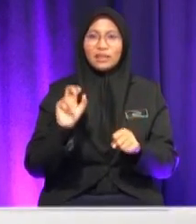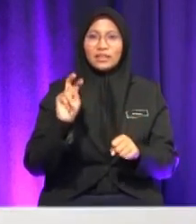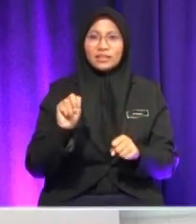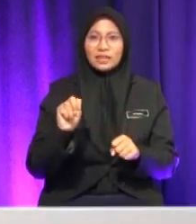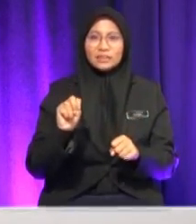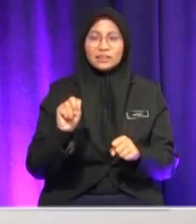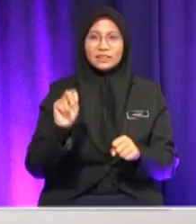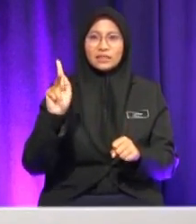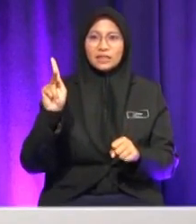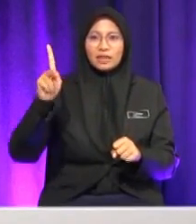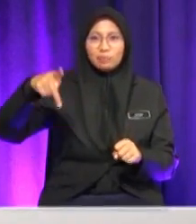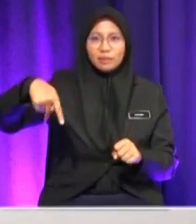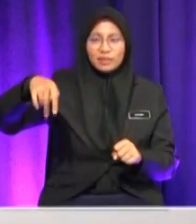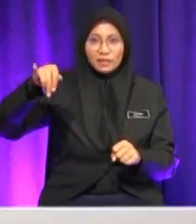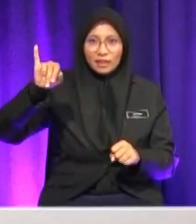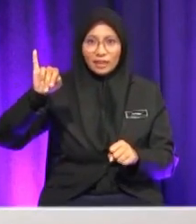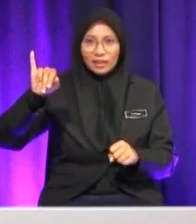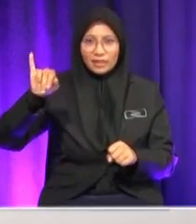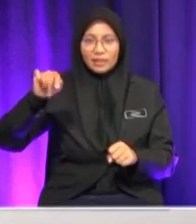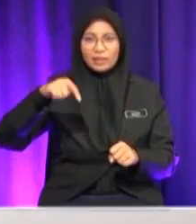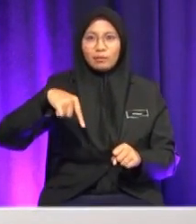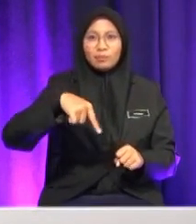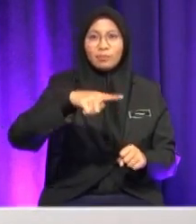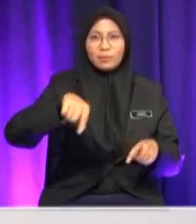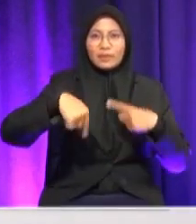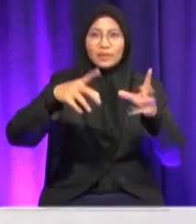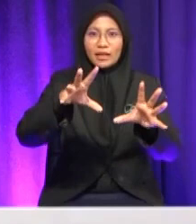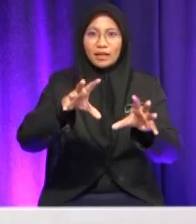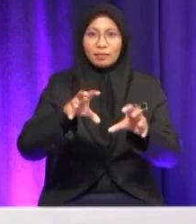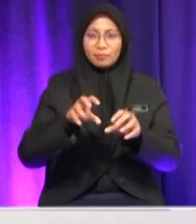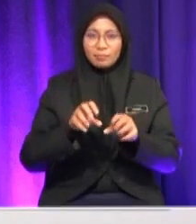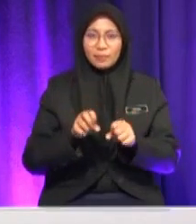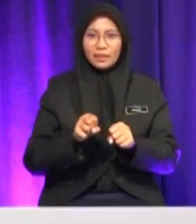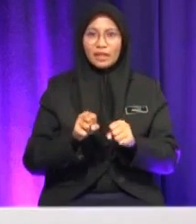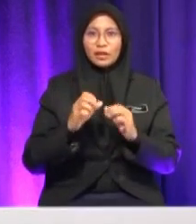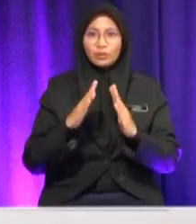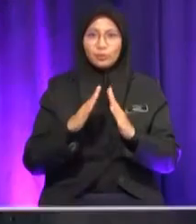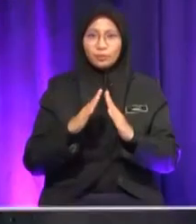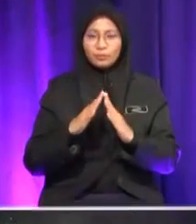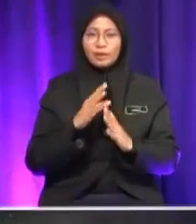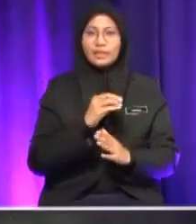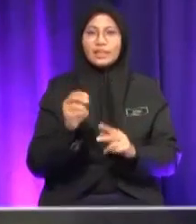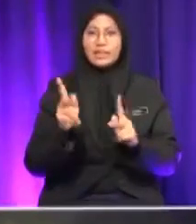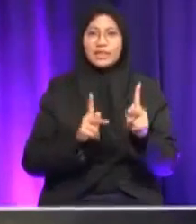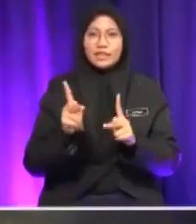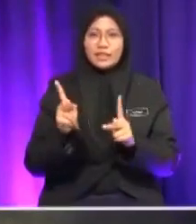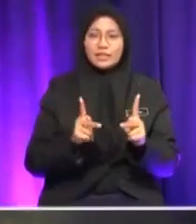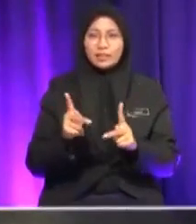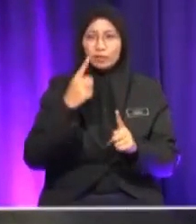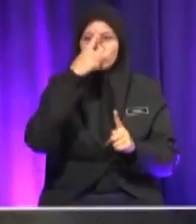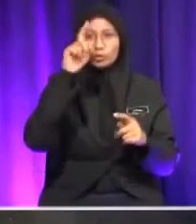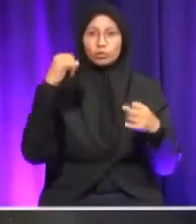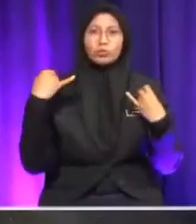oleh KPI bagi digunakan untuk membayar hutang-hutang yang ada. Tepat sekali jawapan yang telah pun diberi